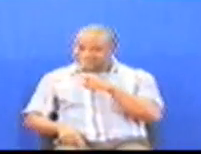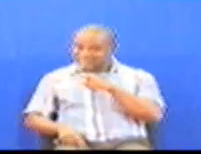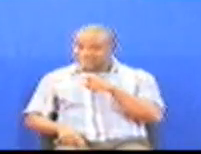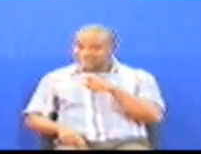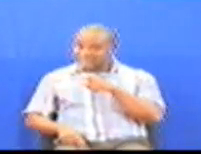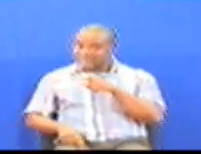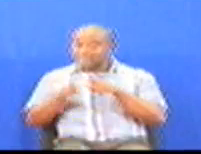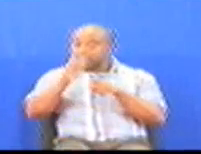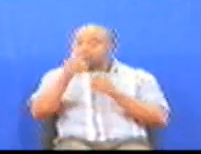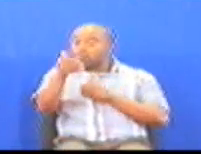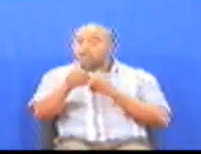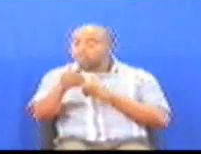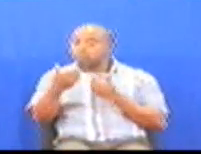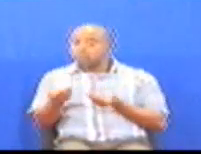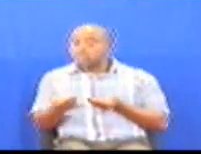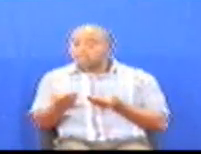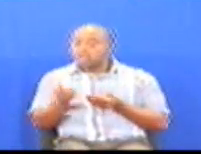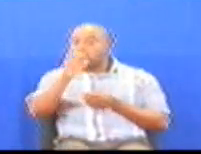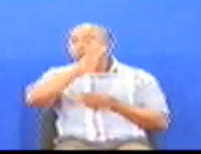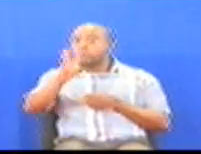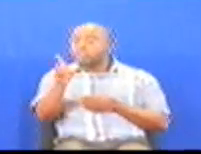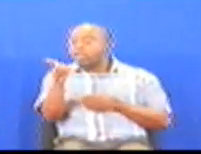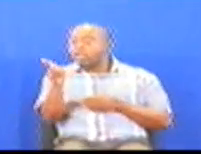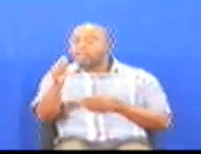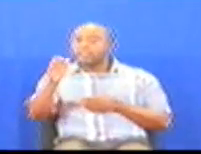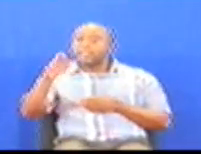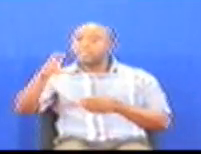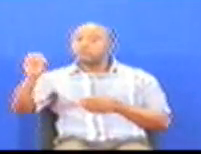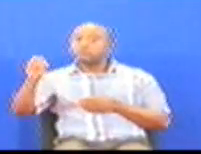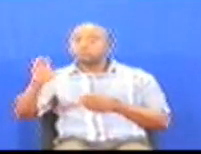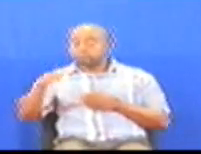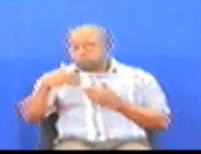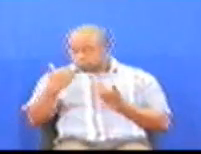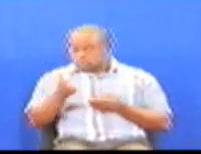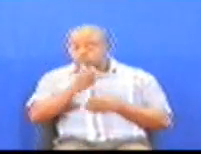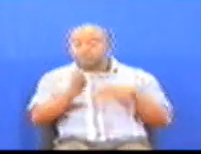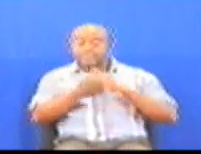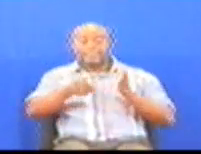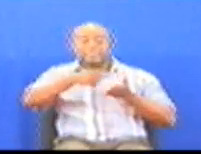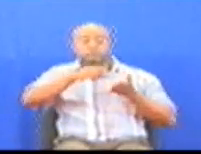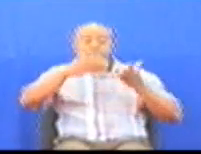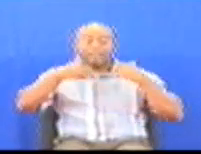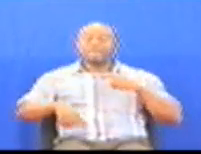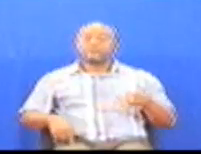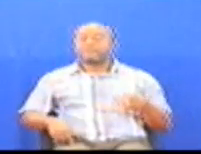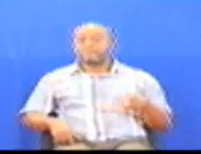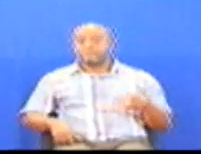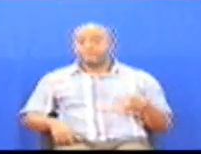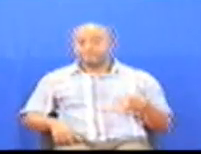karibu kabisa na wilaya ya Gairo tuweze kupatiwa kituo cha afya. Mimi kwa mawazo yangu